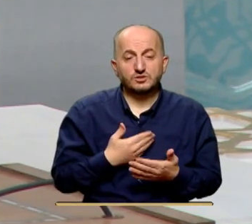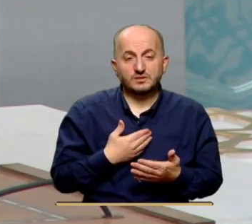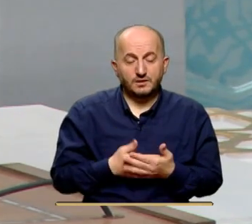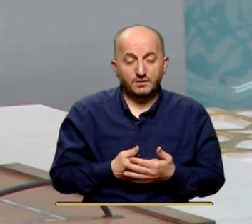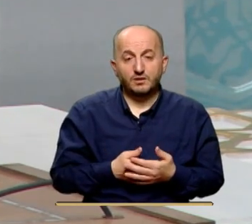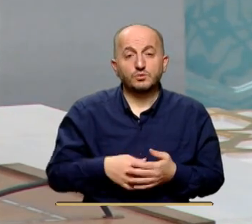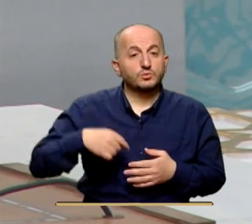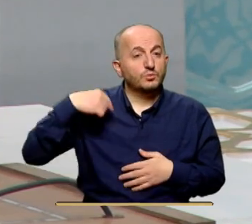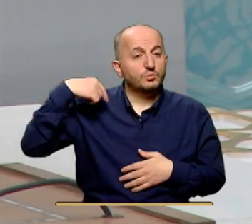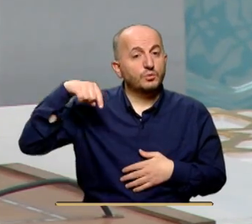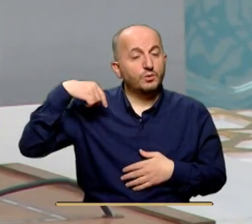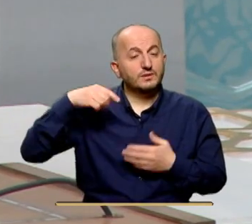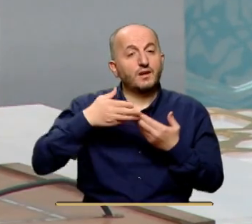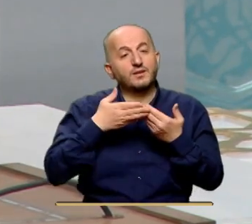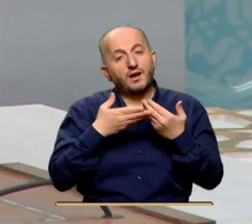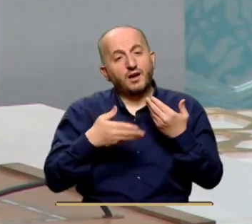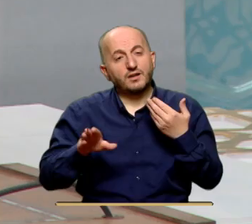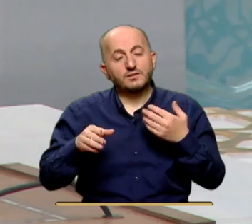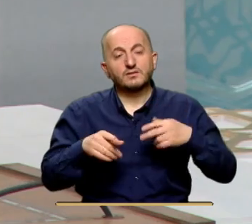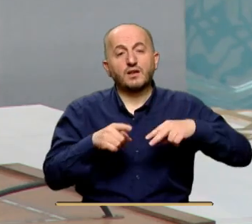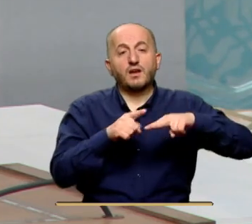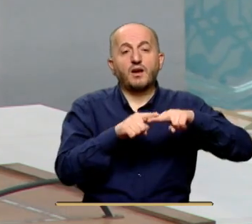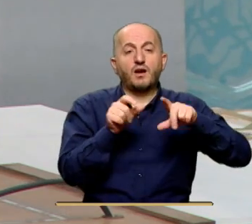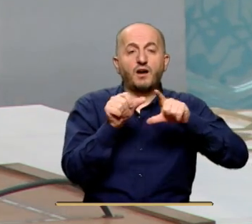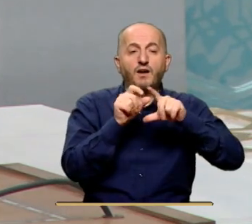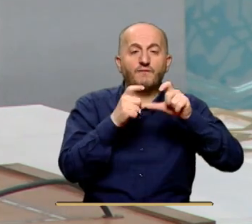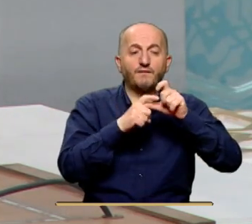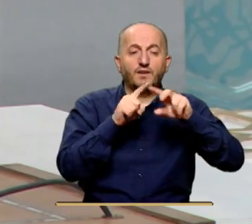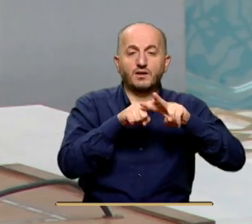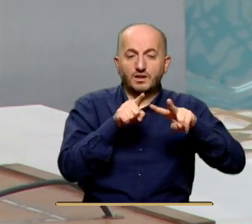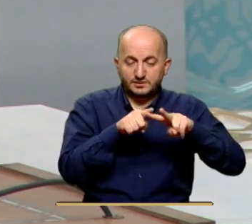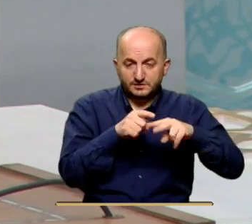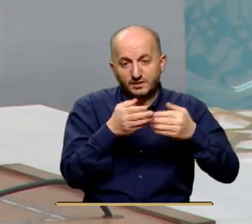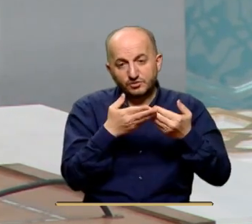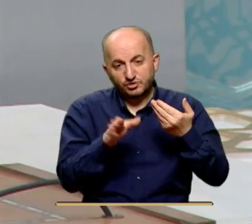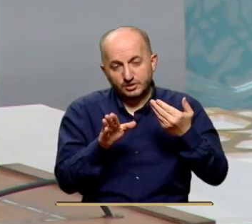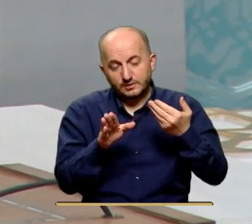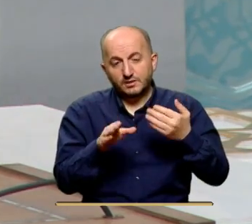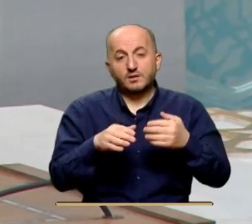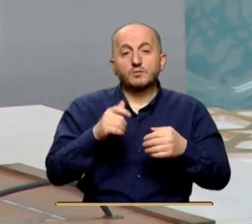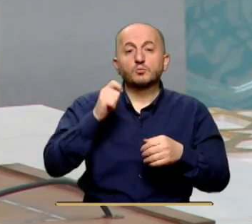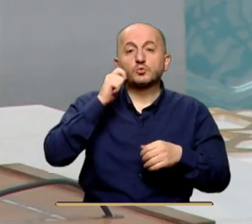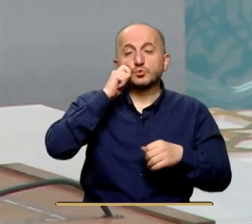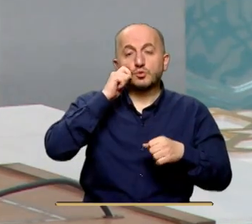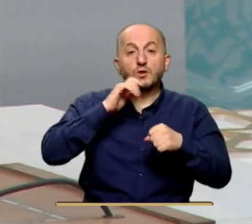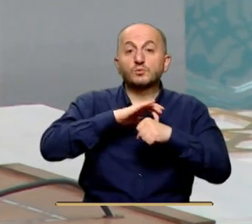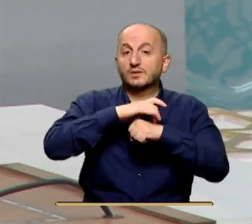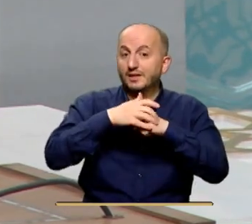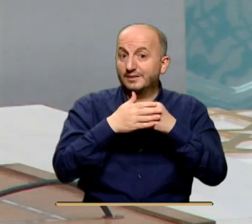Keşke Suriye'den çıkanların, Afganistan'dan çıkanların, Myanmar'da can verenlerin sıkıntısı